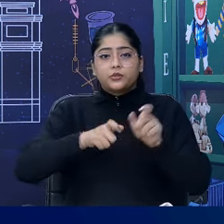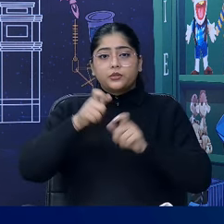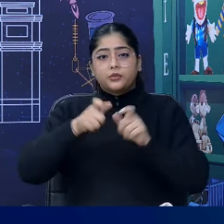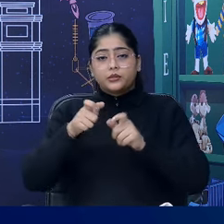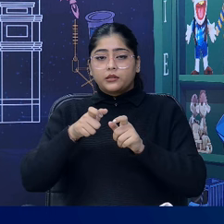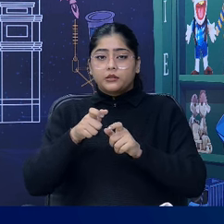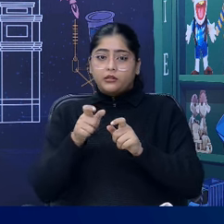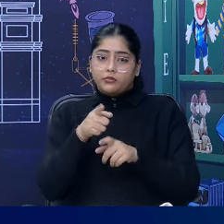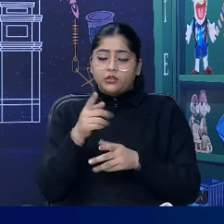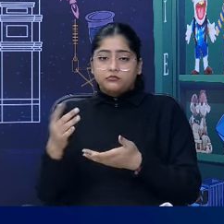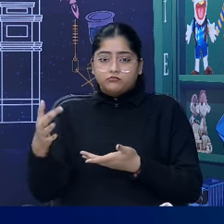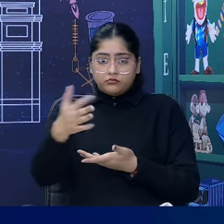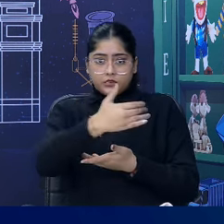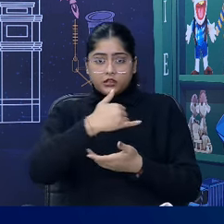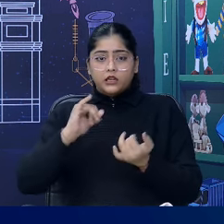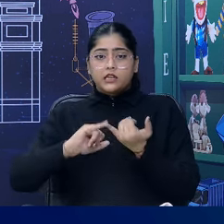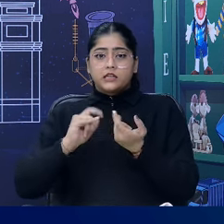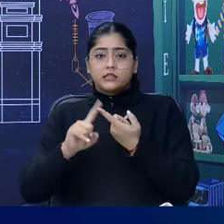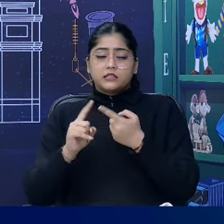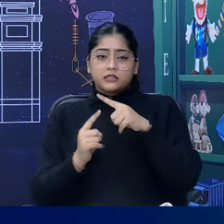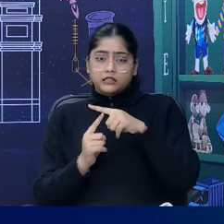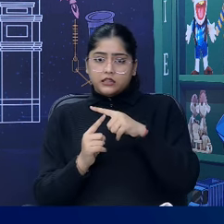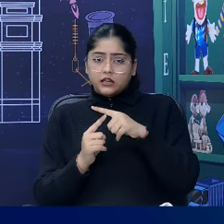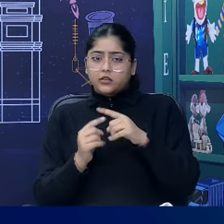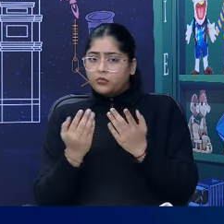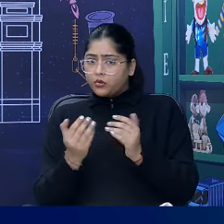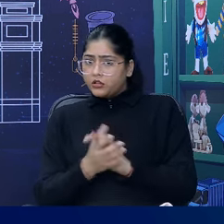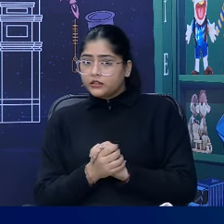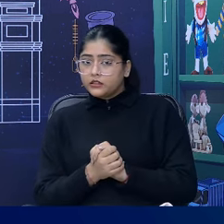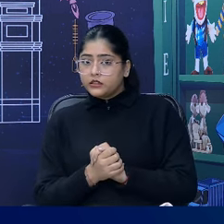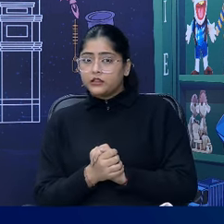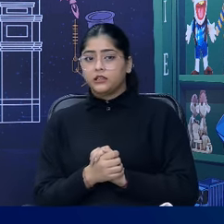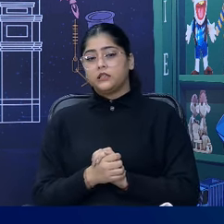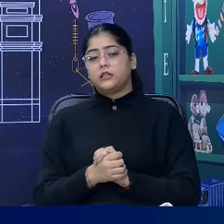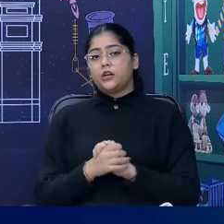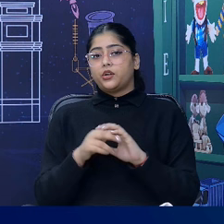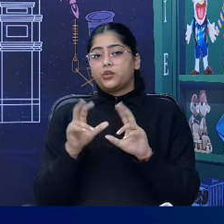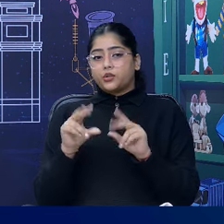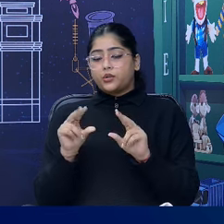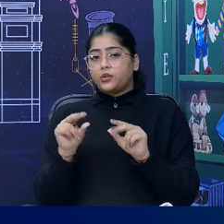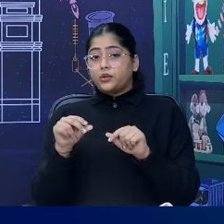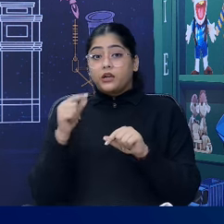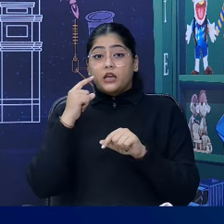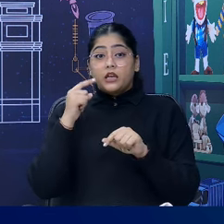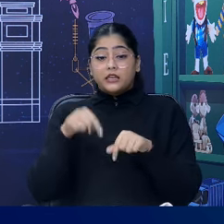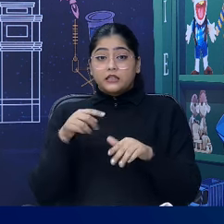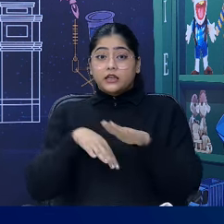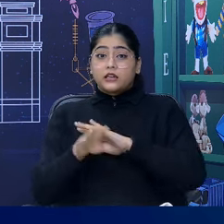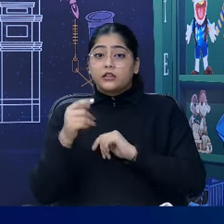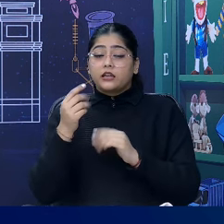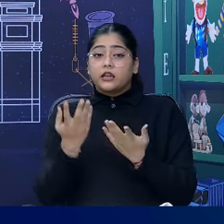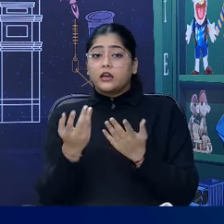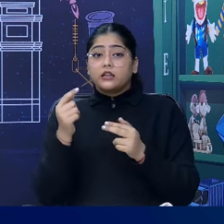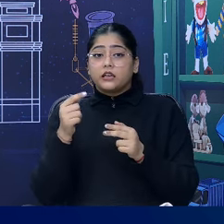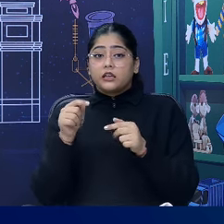सेट नहीं होगा, क्योंकि as per the definition यहाँ पे कुछ भी defined नहीं है और कोई distinct चीज़ नहीं है, और